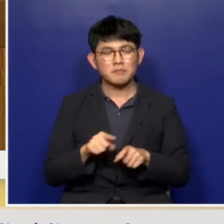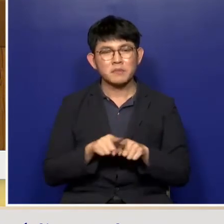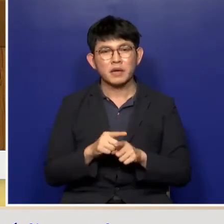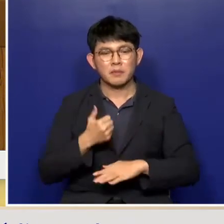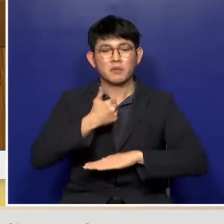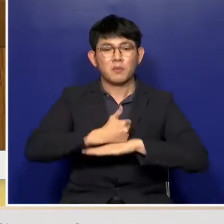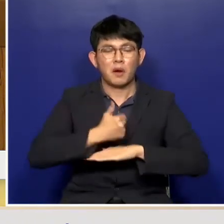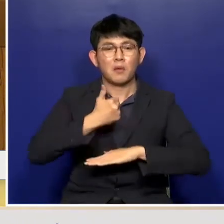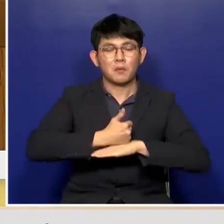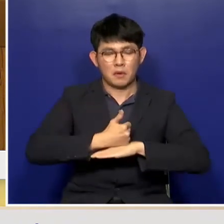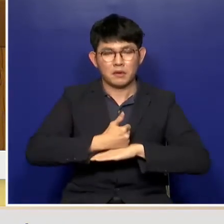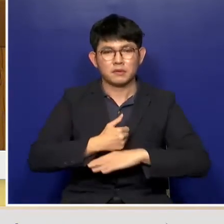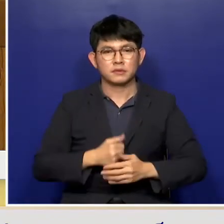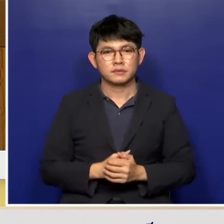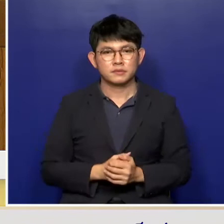ไม่ใชหัวตauer